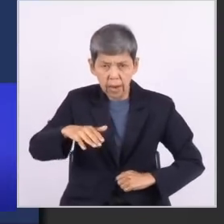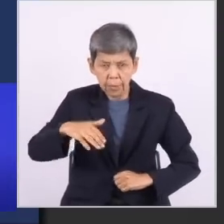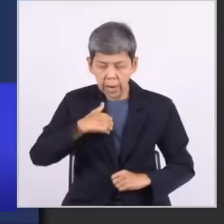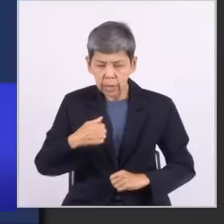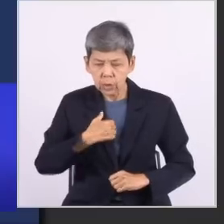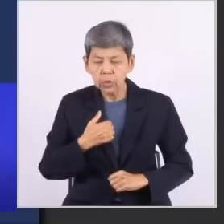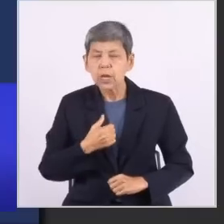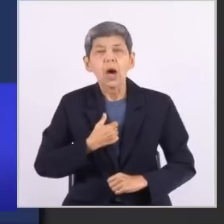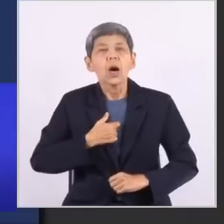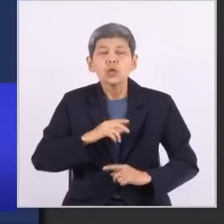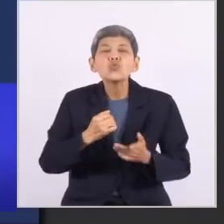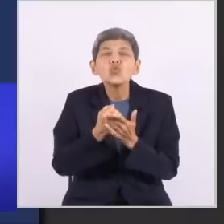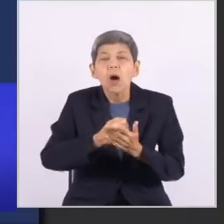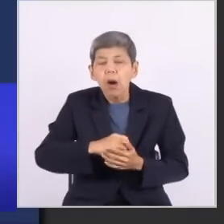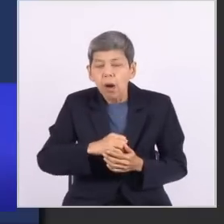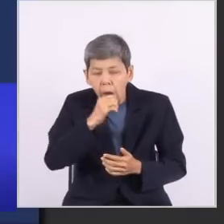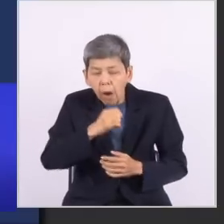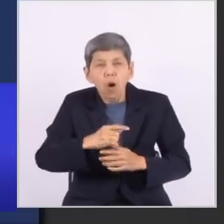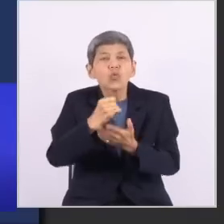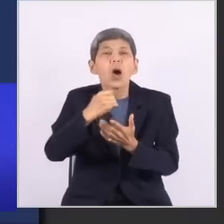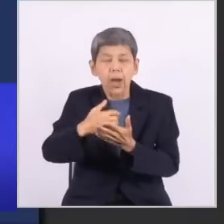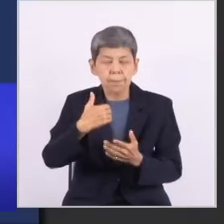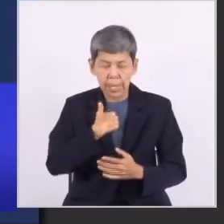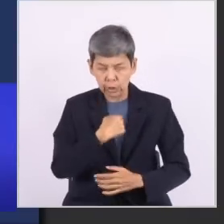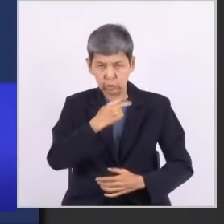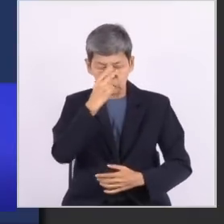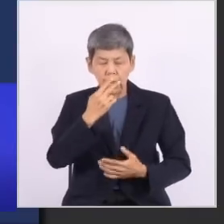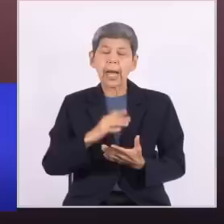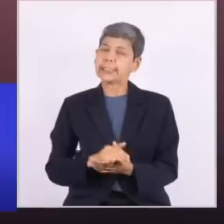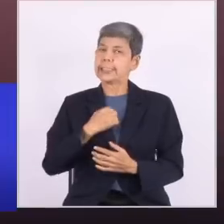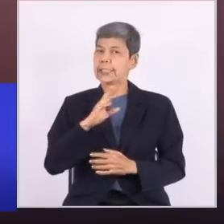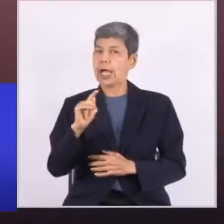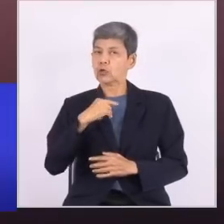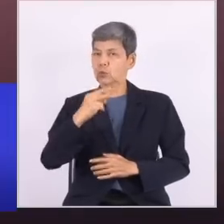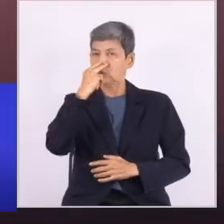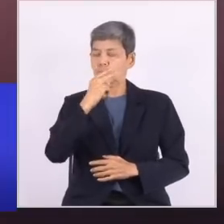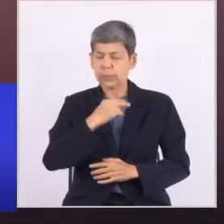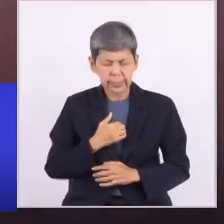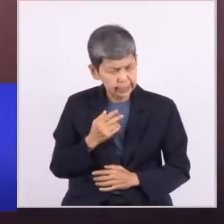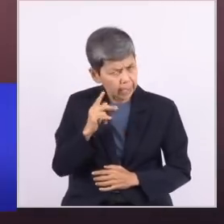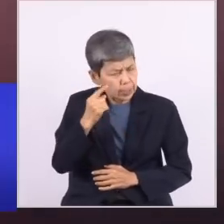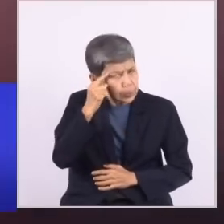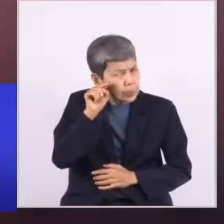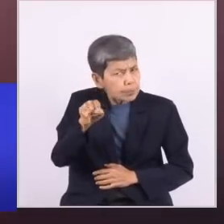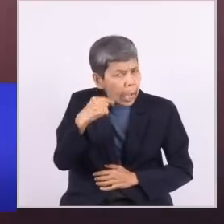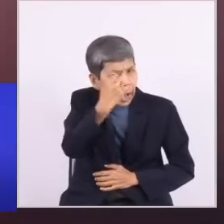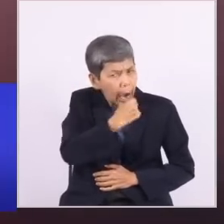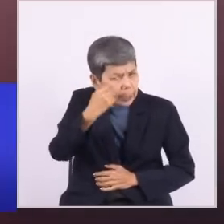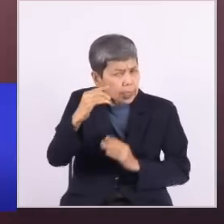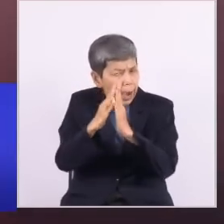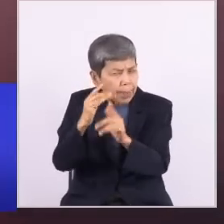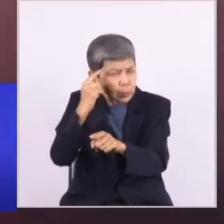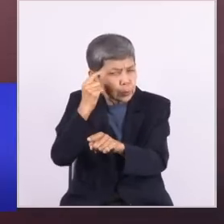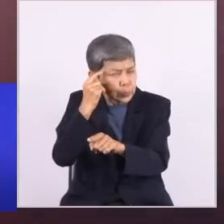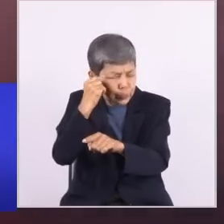ให้สำเร็จความใคร่ให้ใช่ไหมทีนี้อ่ะพอจบไปปั๊บเนี่ยนักข่าวเขาก็ไปตามสิเขารู้ว่าต้นสังกัดของพระรูปที่ว่าเนี่ยมัน